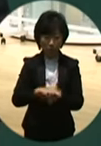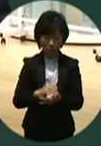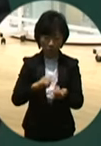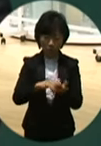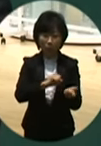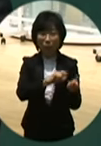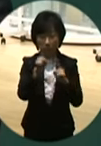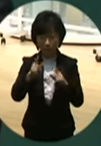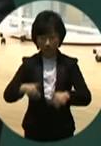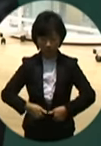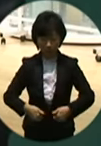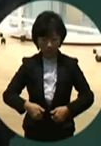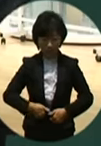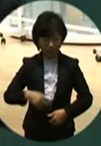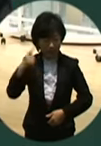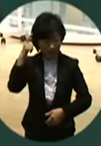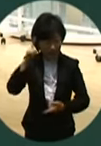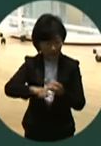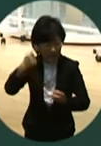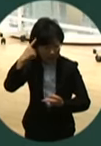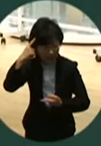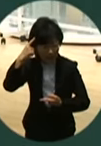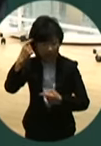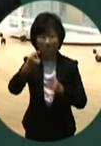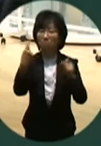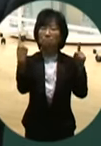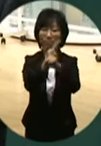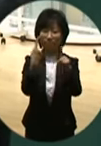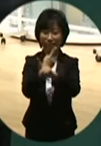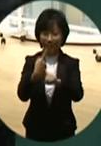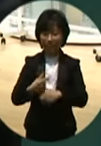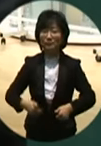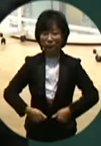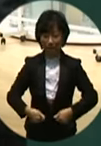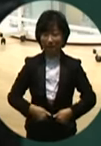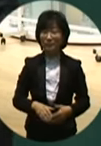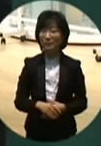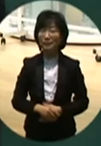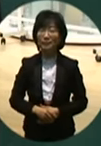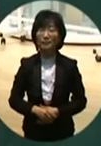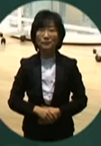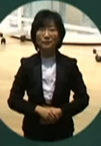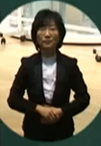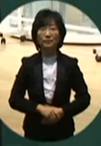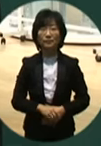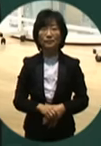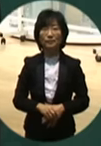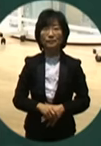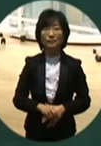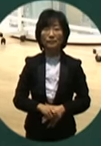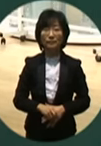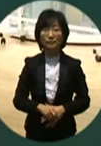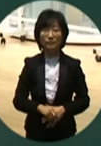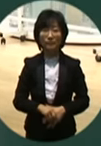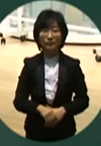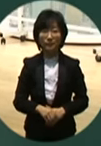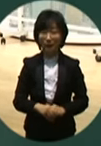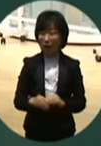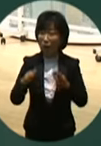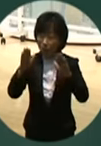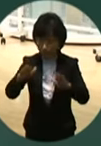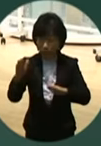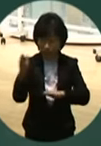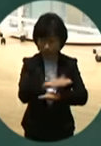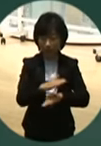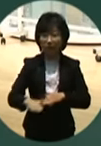바꿔야 된다는 거죠. But then what I'm saying is that we must change the fundamentals, what we must restore. 것입니다. 오늘부터 여러분들이 증거를 보이시기